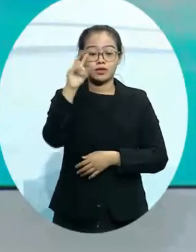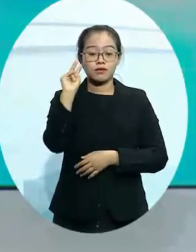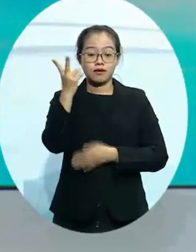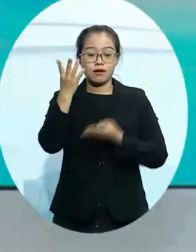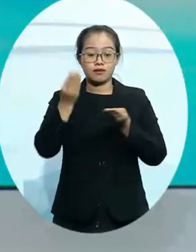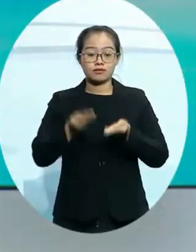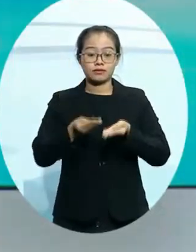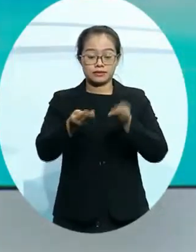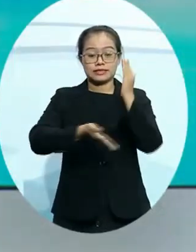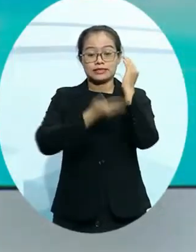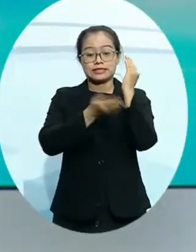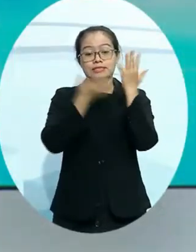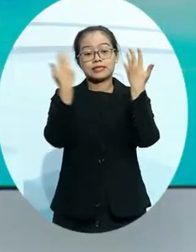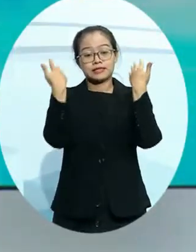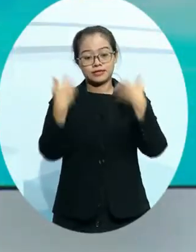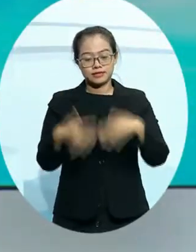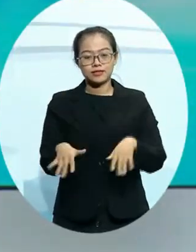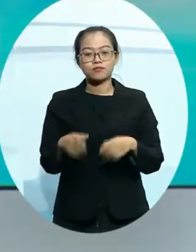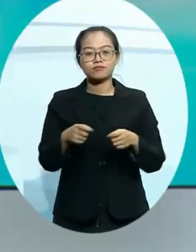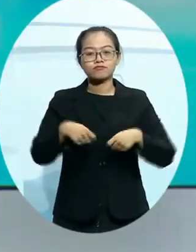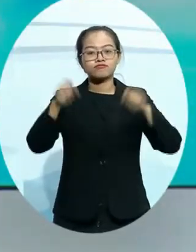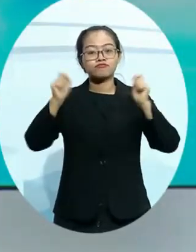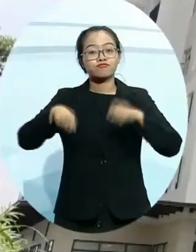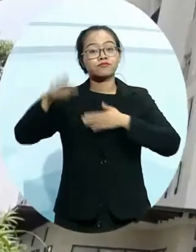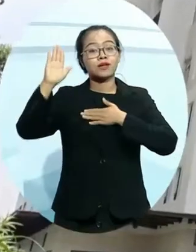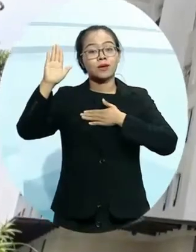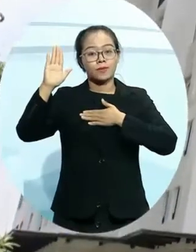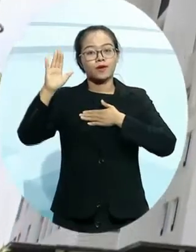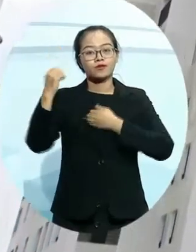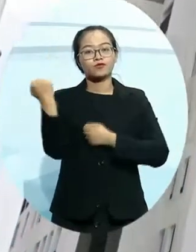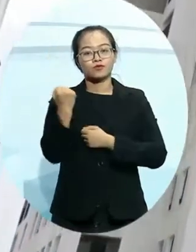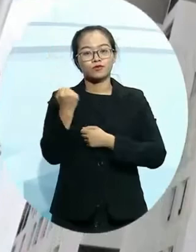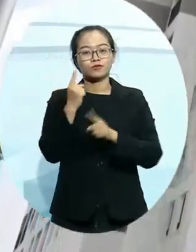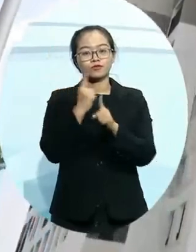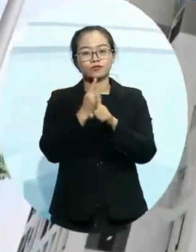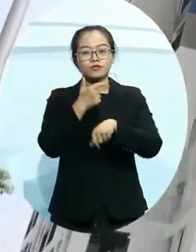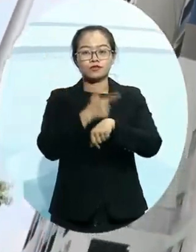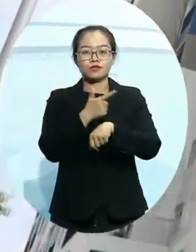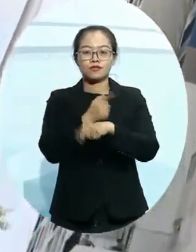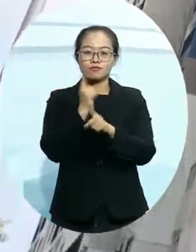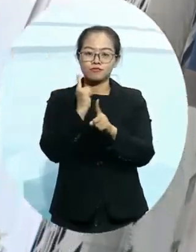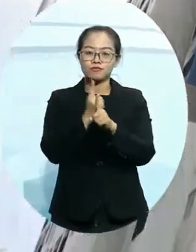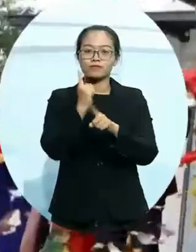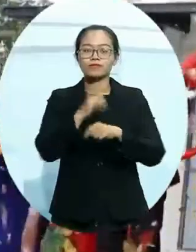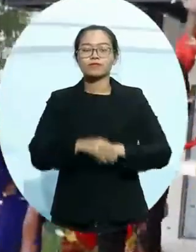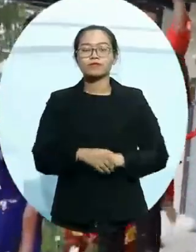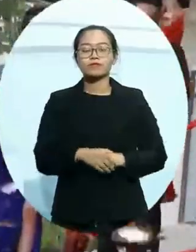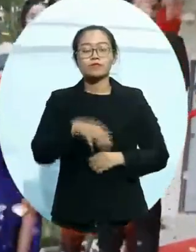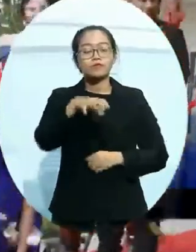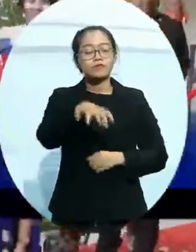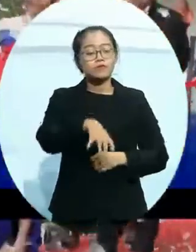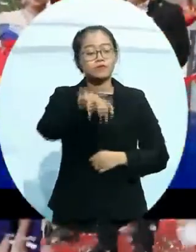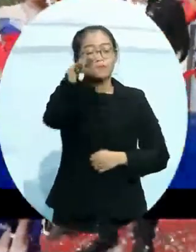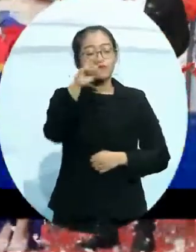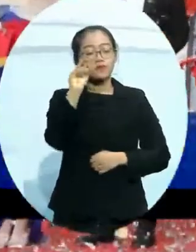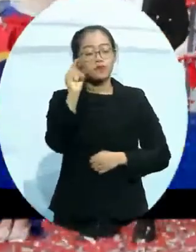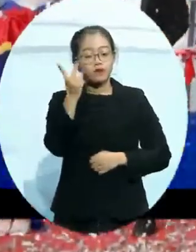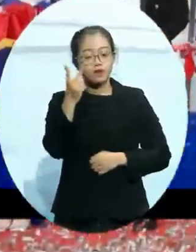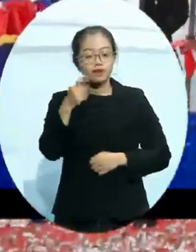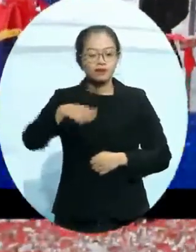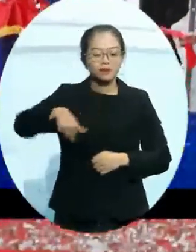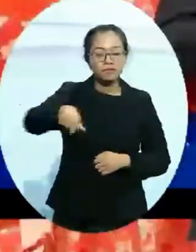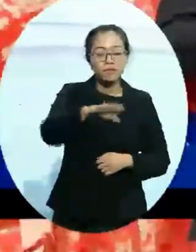theo đúng tiến độ cam kết với khách hàng. Charm Ruby là tòa tháp thứ hai nằm trong khu phức hợp Charm City